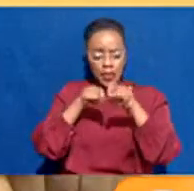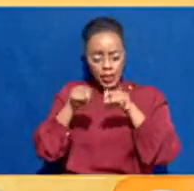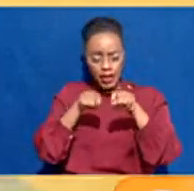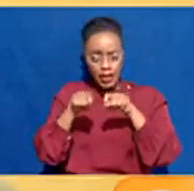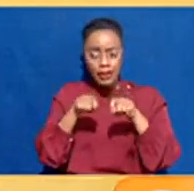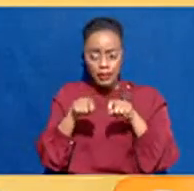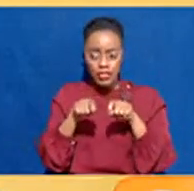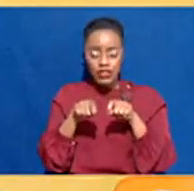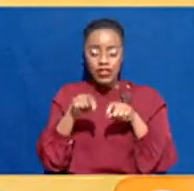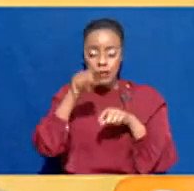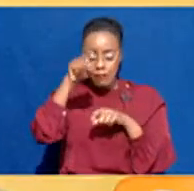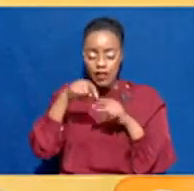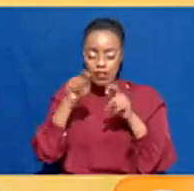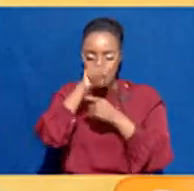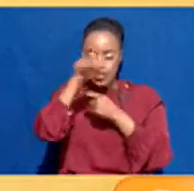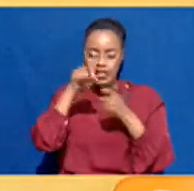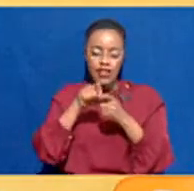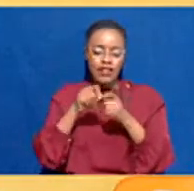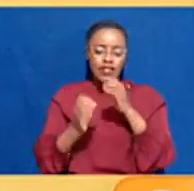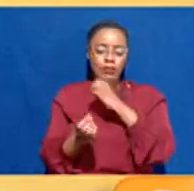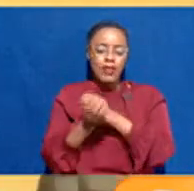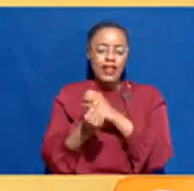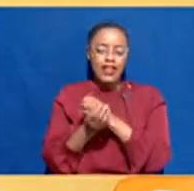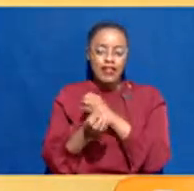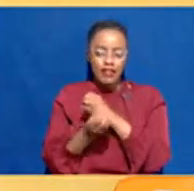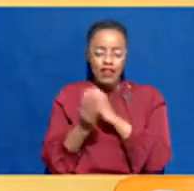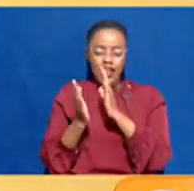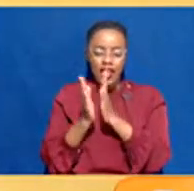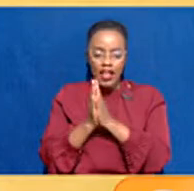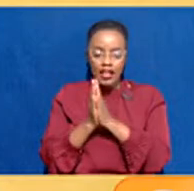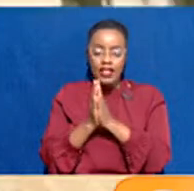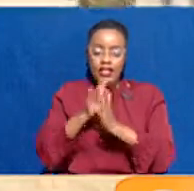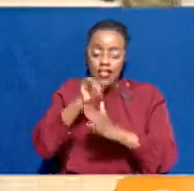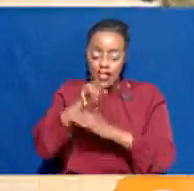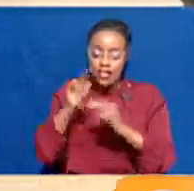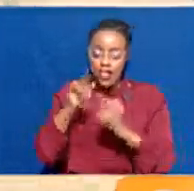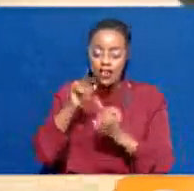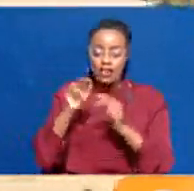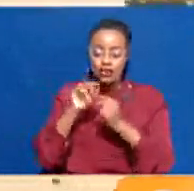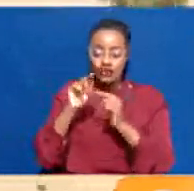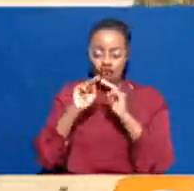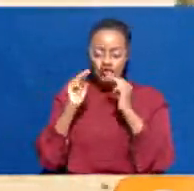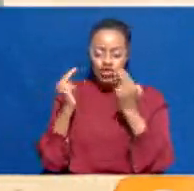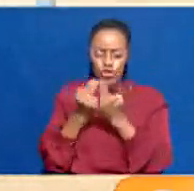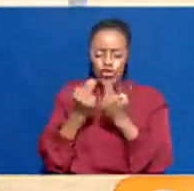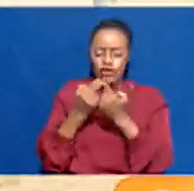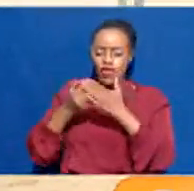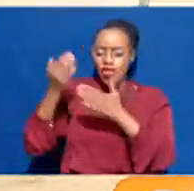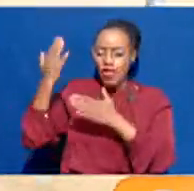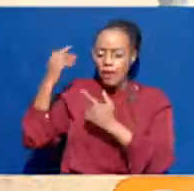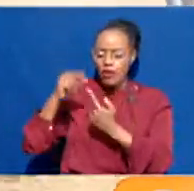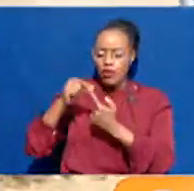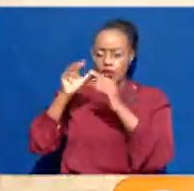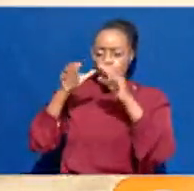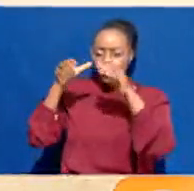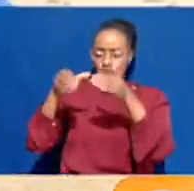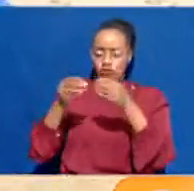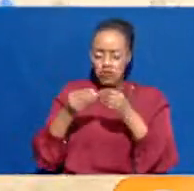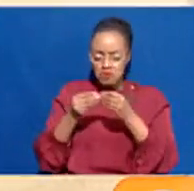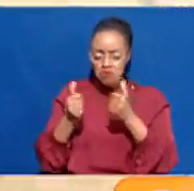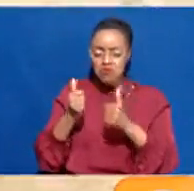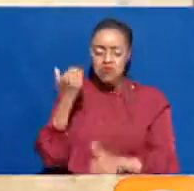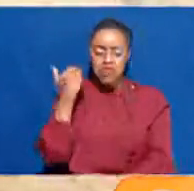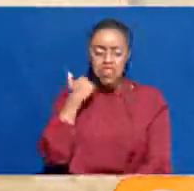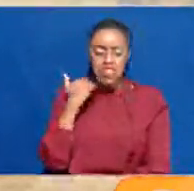unit had to be specifically defined, and the operatives of that unit. Kikosi maalum cha hapo awali cha kukabiliana